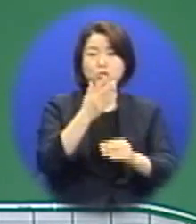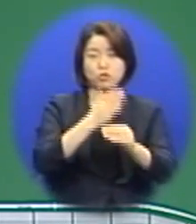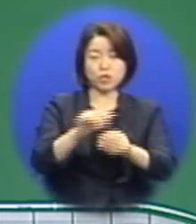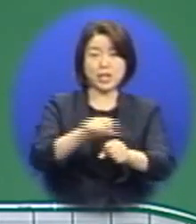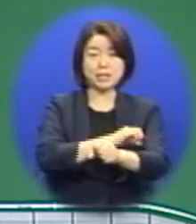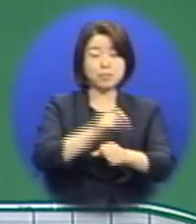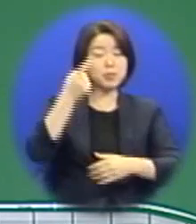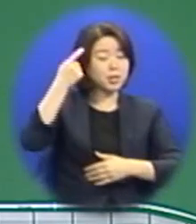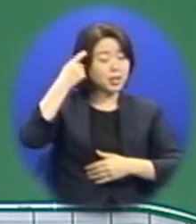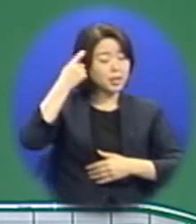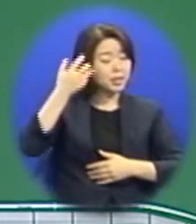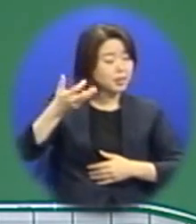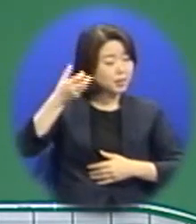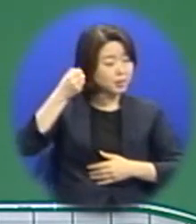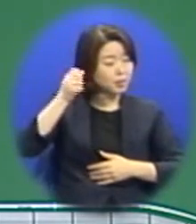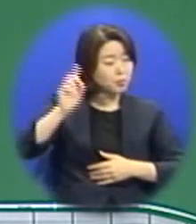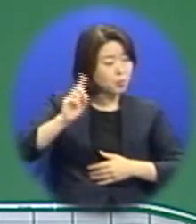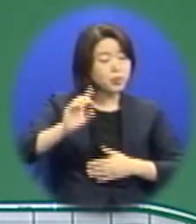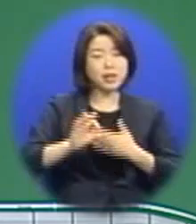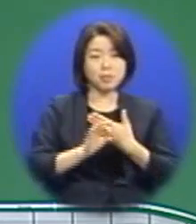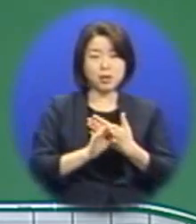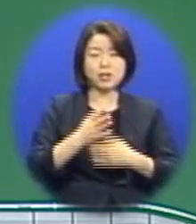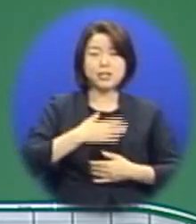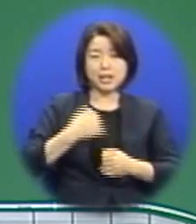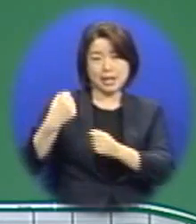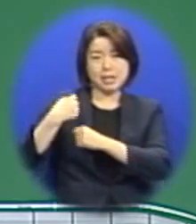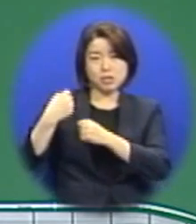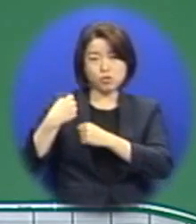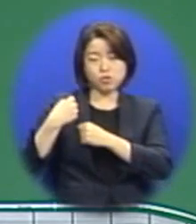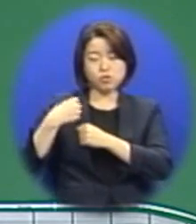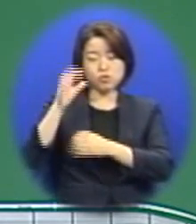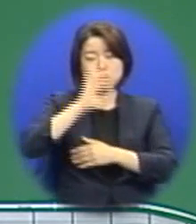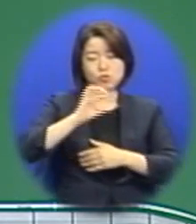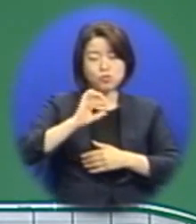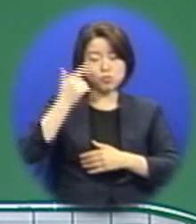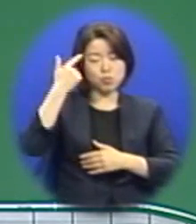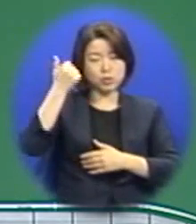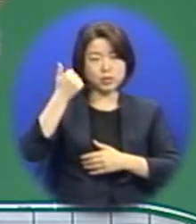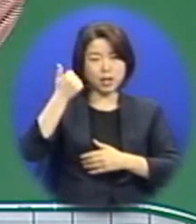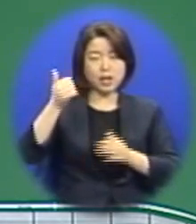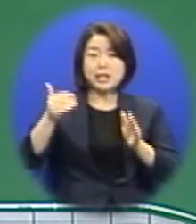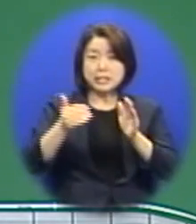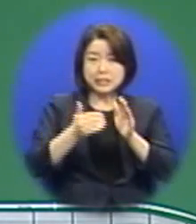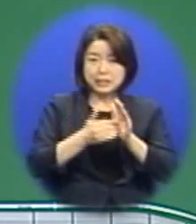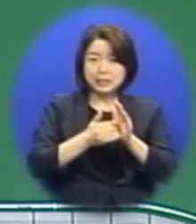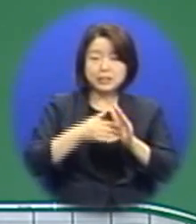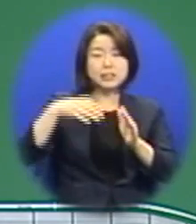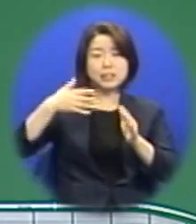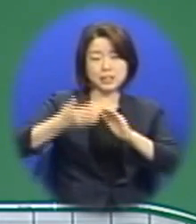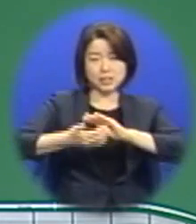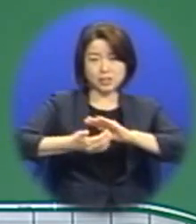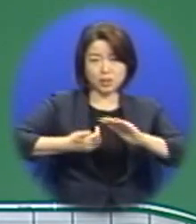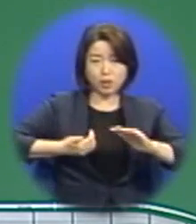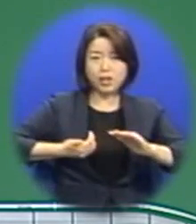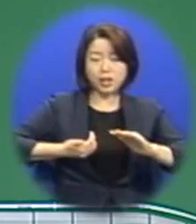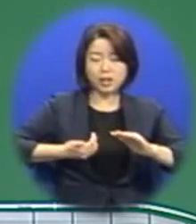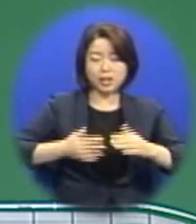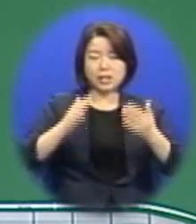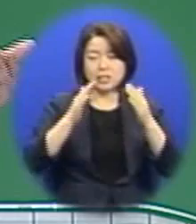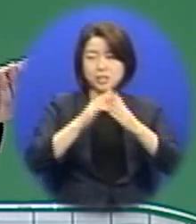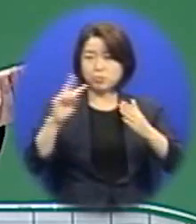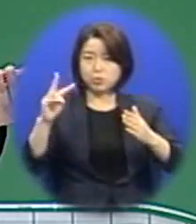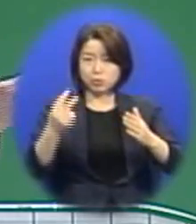기억나는 것은 제가 분목훈련 마치지 못하고 집으로 퇴교해서 돌아왔을 때